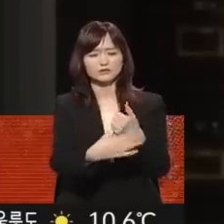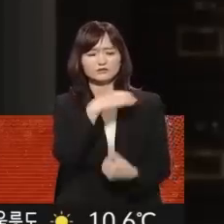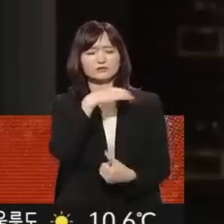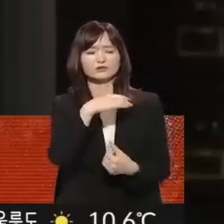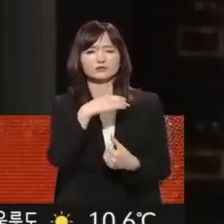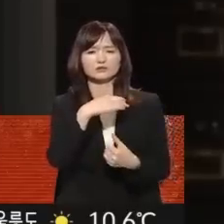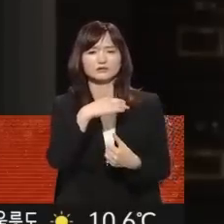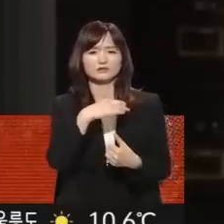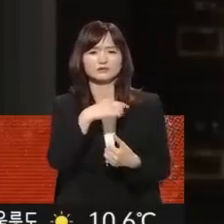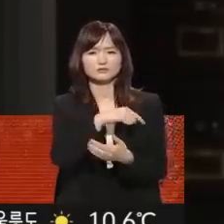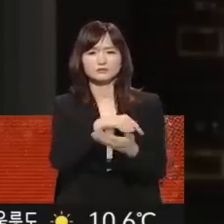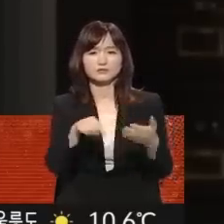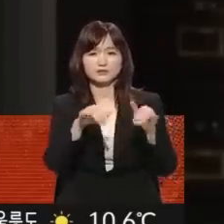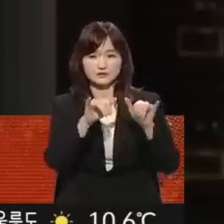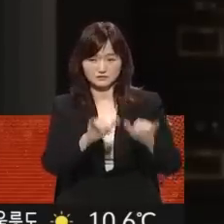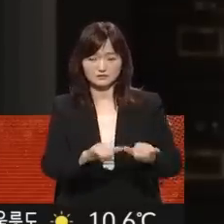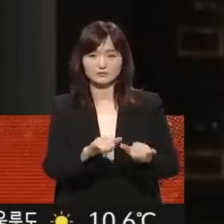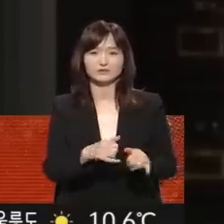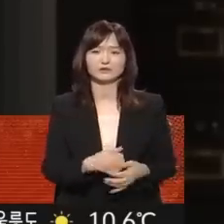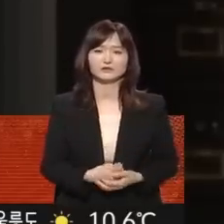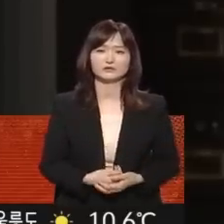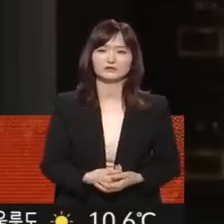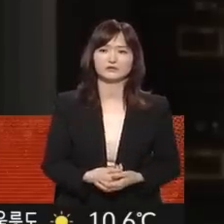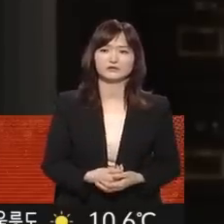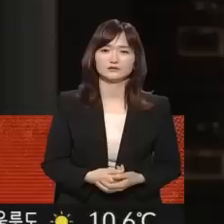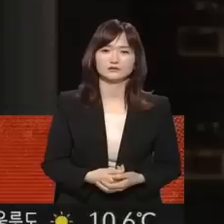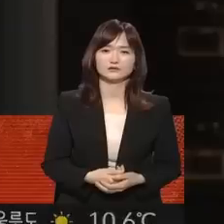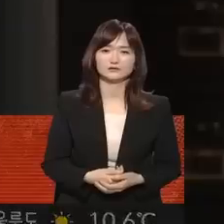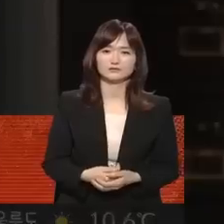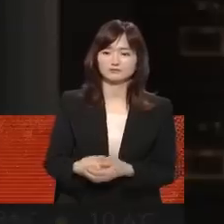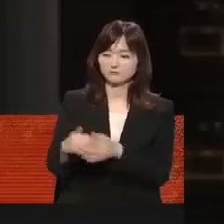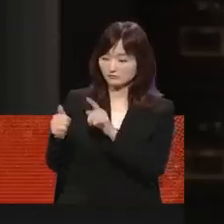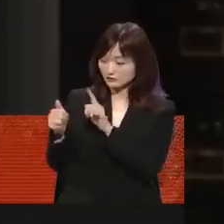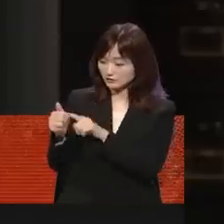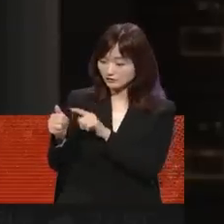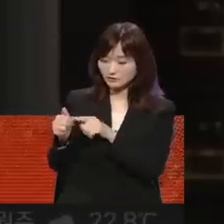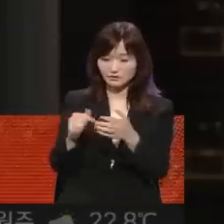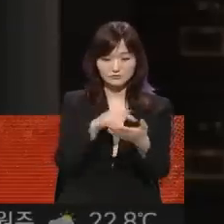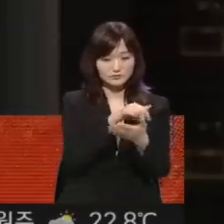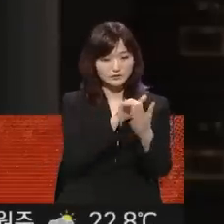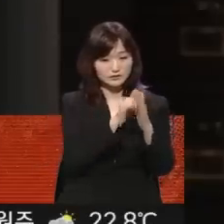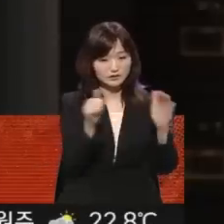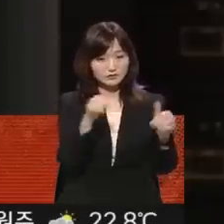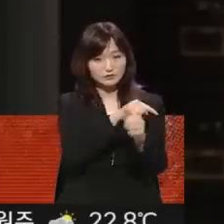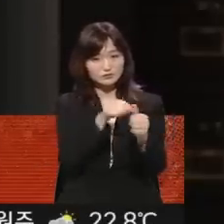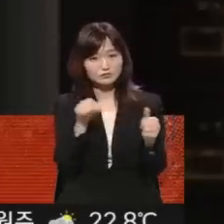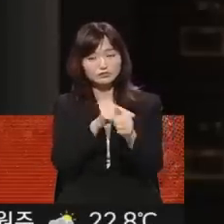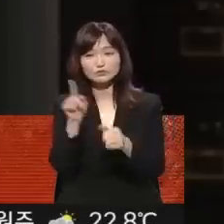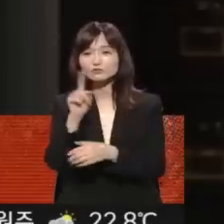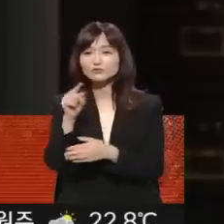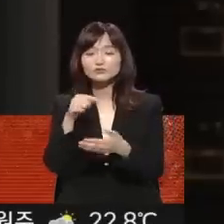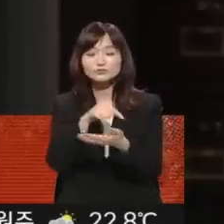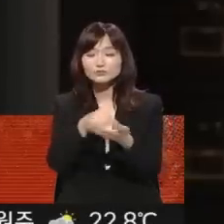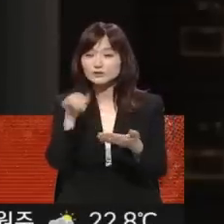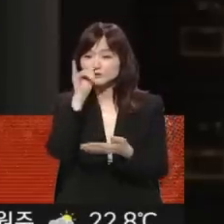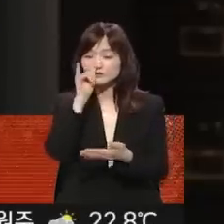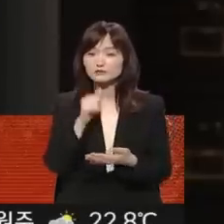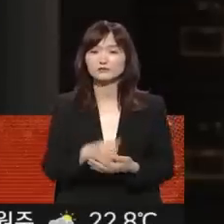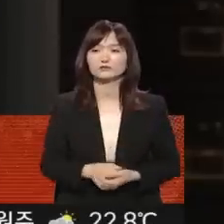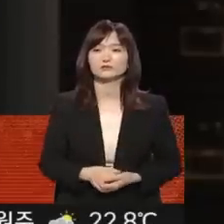거였습니다 아니 가족들은이 인간이 다 살해를 했는데 무슨 2차 피해가 있어요 그러니까